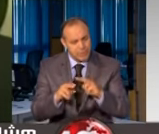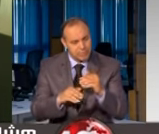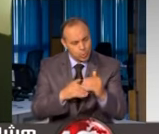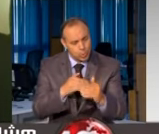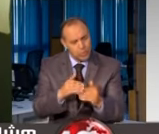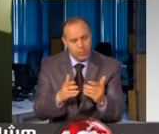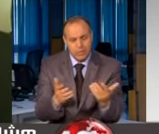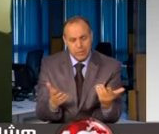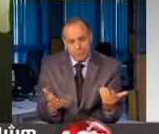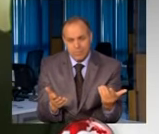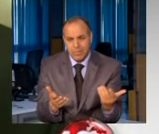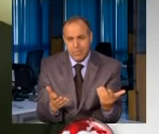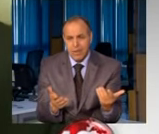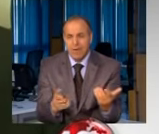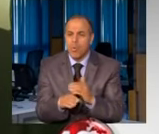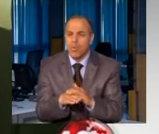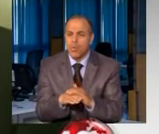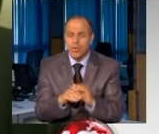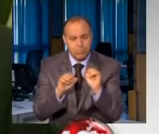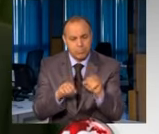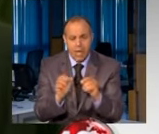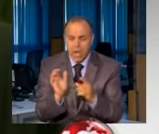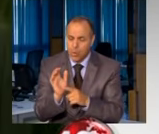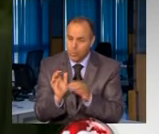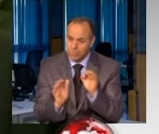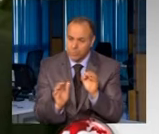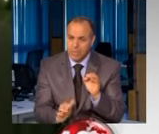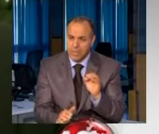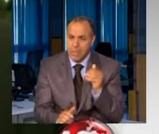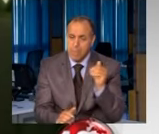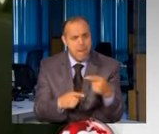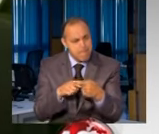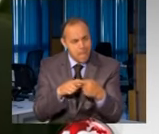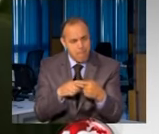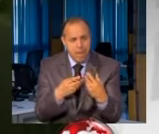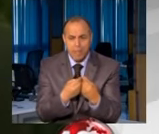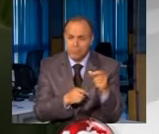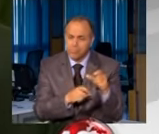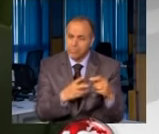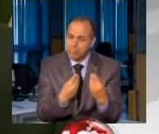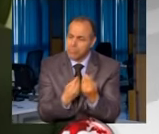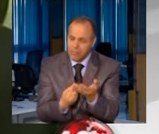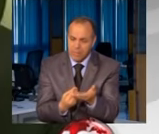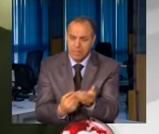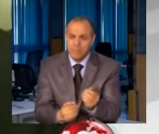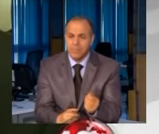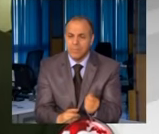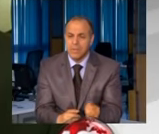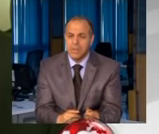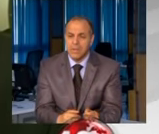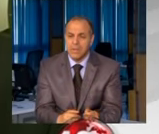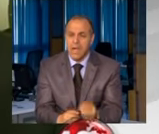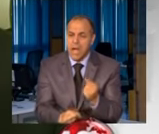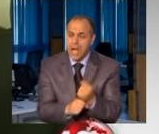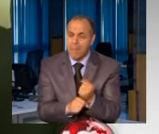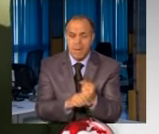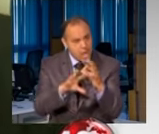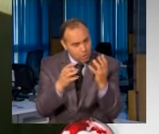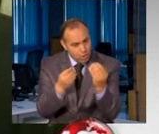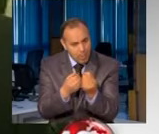أدائنا في إطار يسمح به القانون وكذلك في إطار تشاركي مع كل أطراف المتداخلة باعتبار أن العمل هو العمل